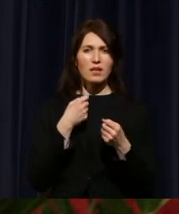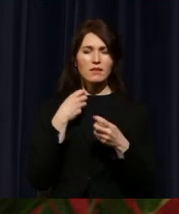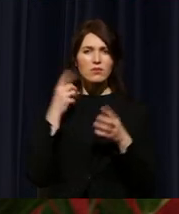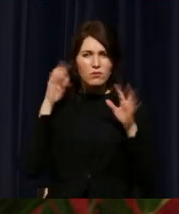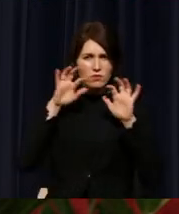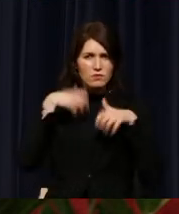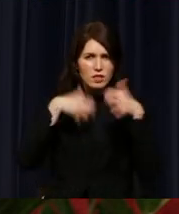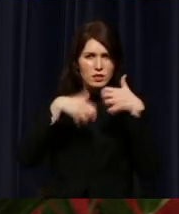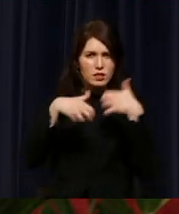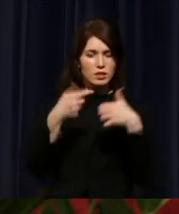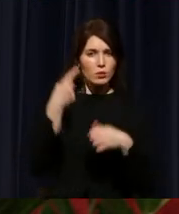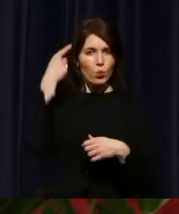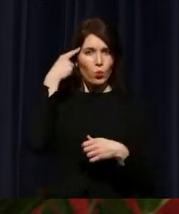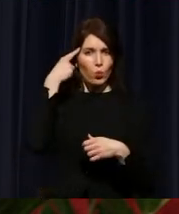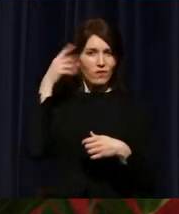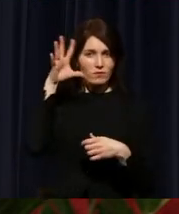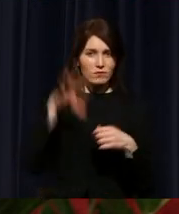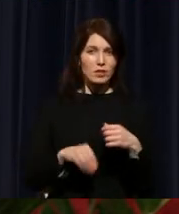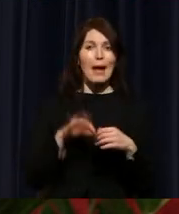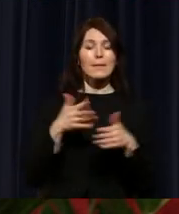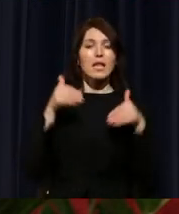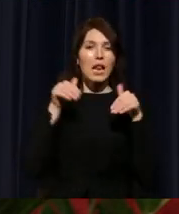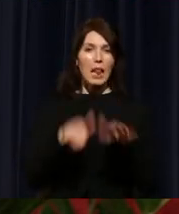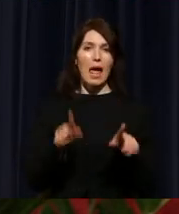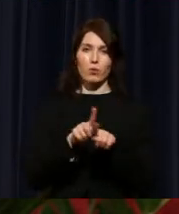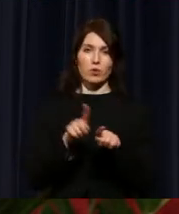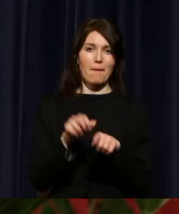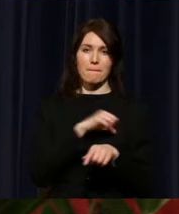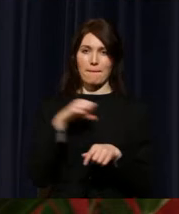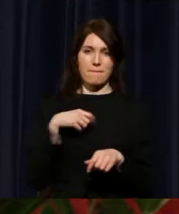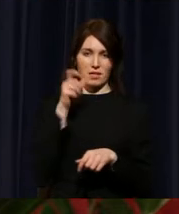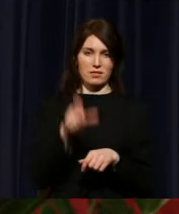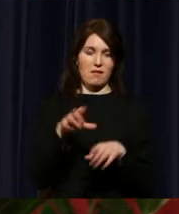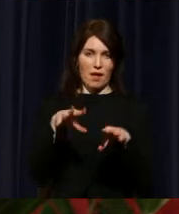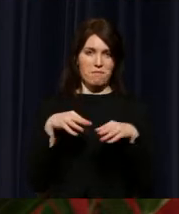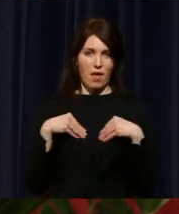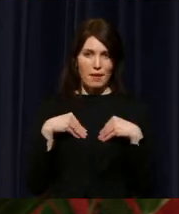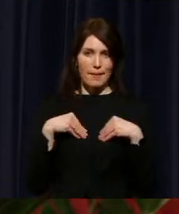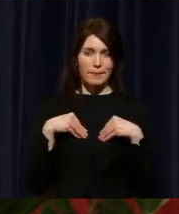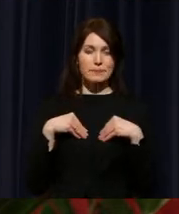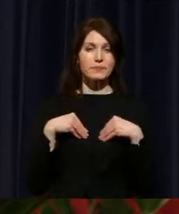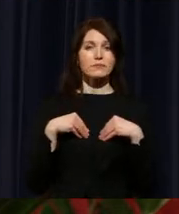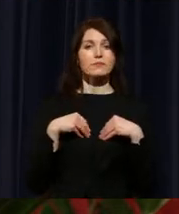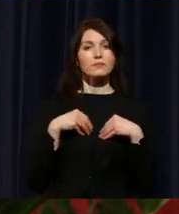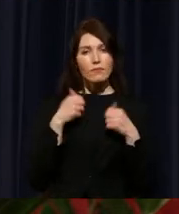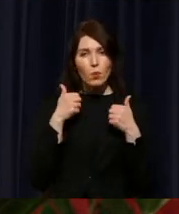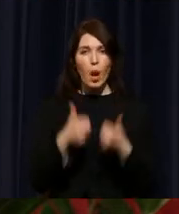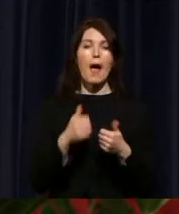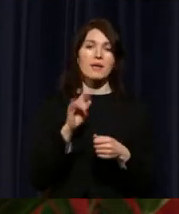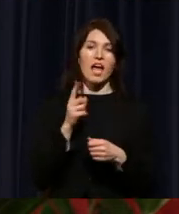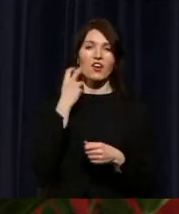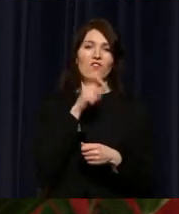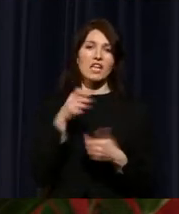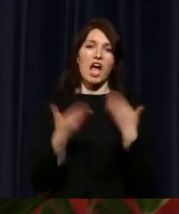ierakties dziļumā, bet lēmumu jau tāpat pieņem cilvēks pats, Un tas, ka labi, jā, mums ir vecāki, kas